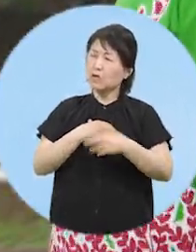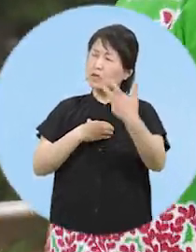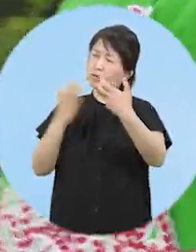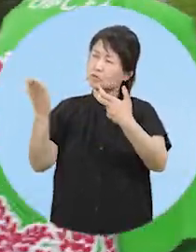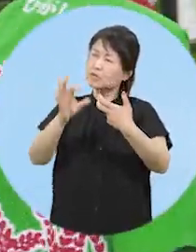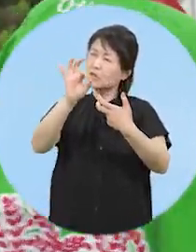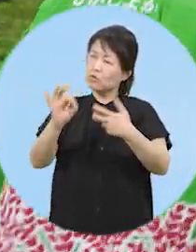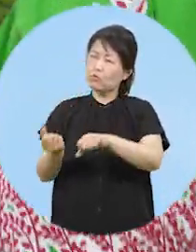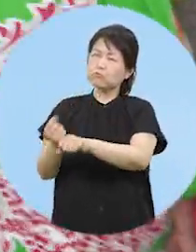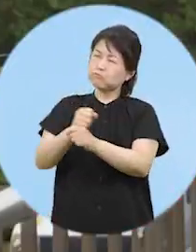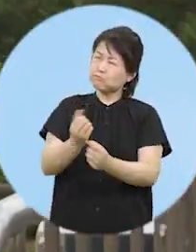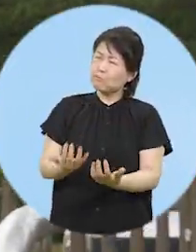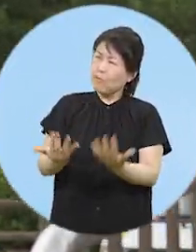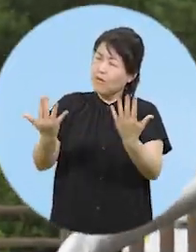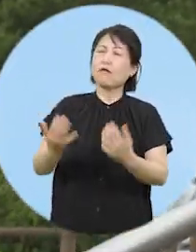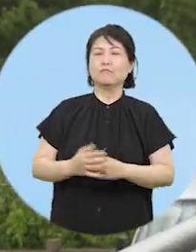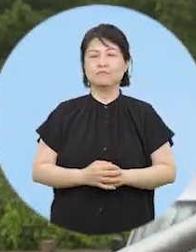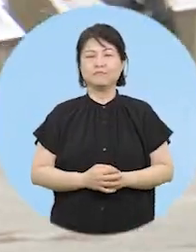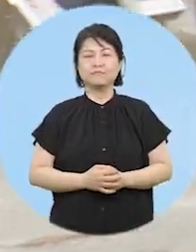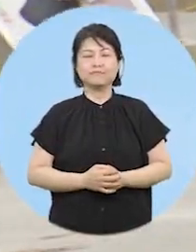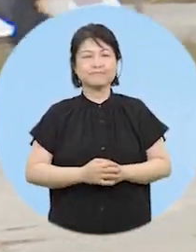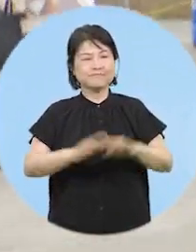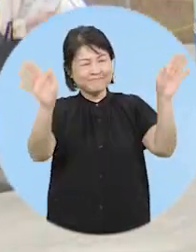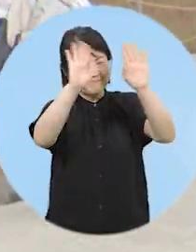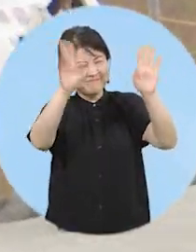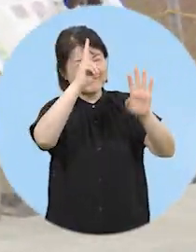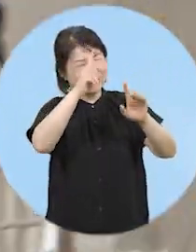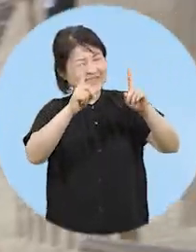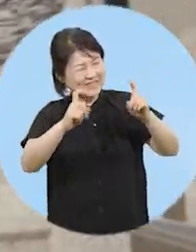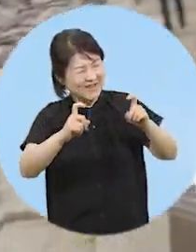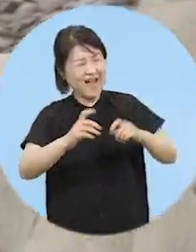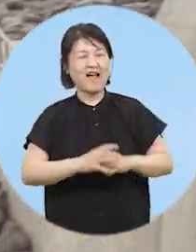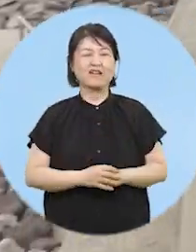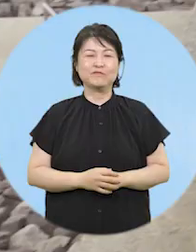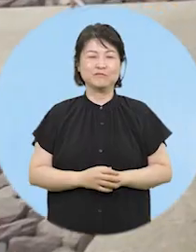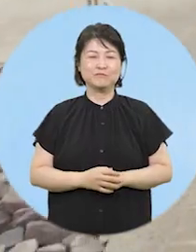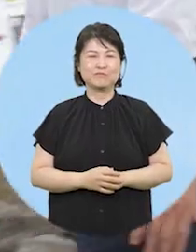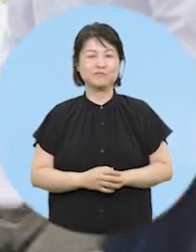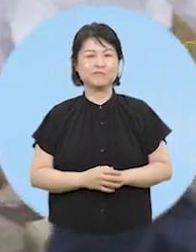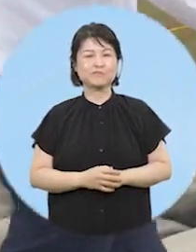ぐらいは復活したような感じですけど。 こんにちは。